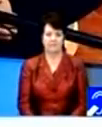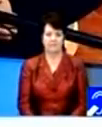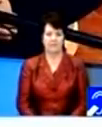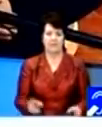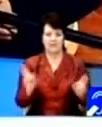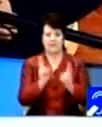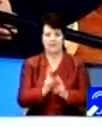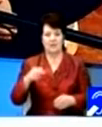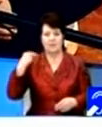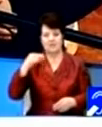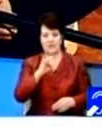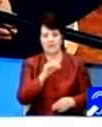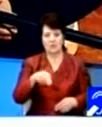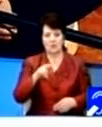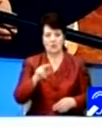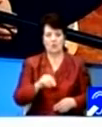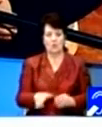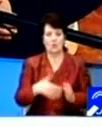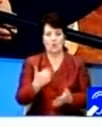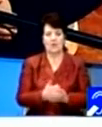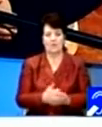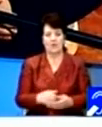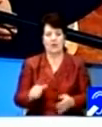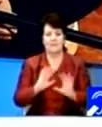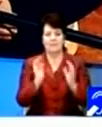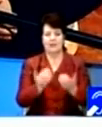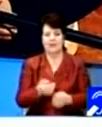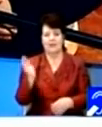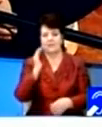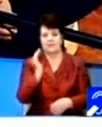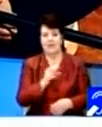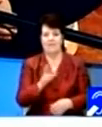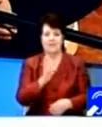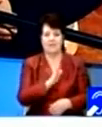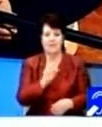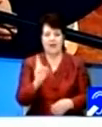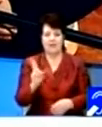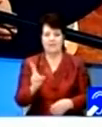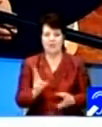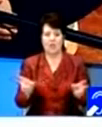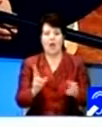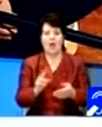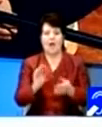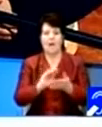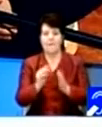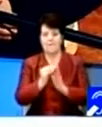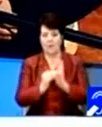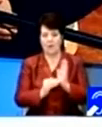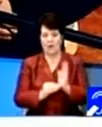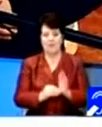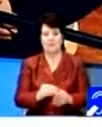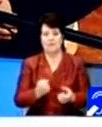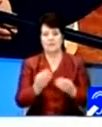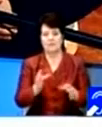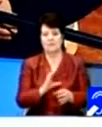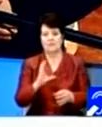Întrevederea președintelui Igor Dodon cu liderul separatist de la Tiraspol, Vadim Krasnoselski, programată peste câteva zile, este o sfidare a